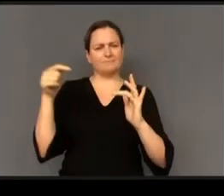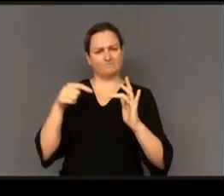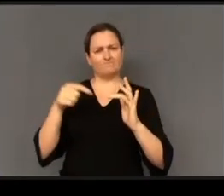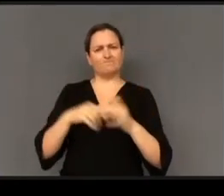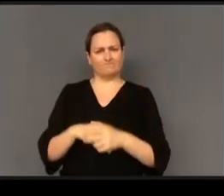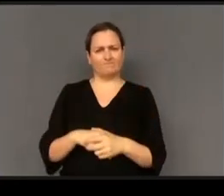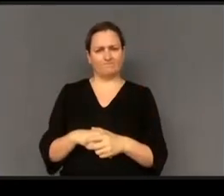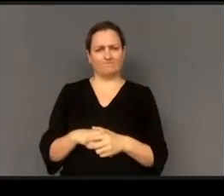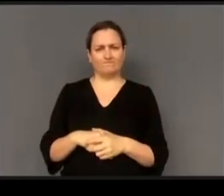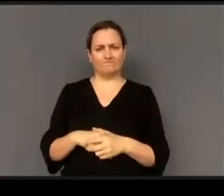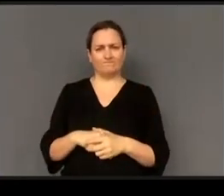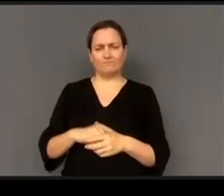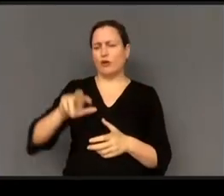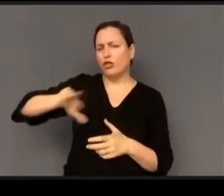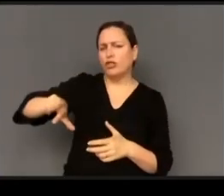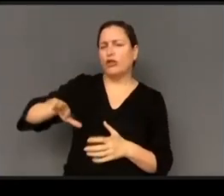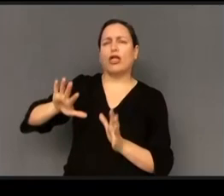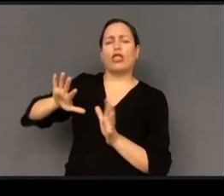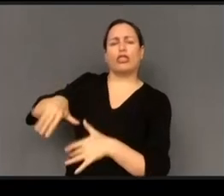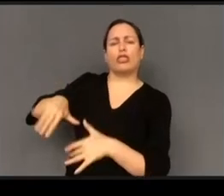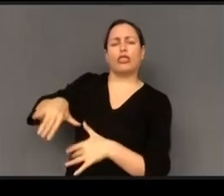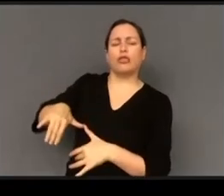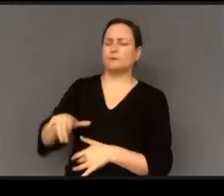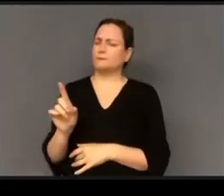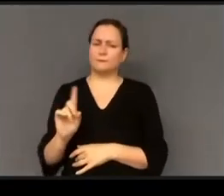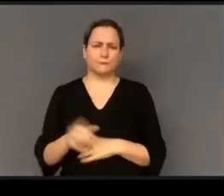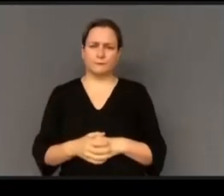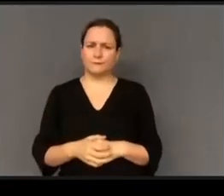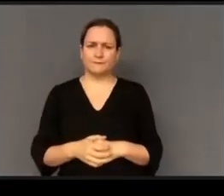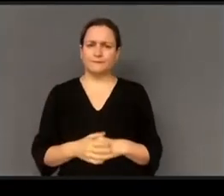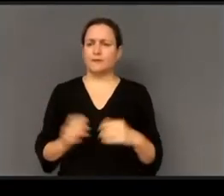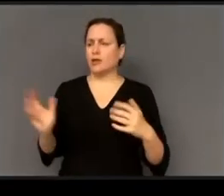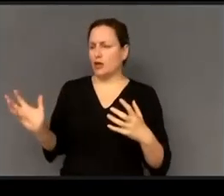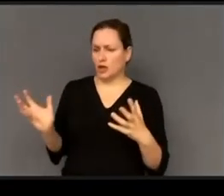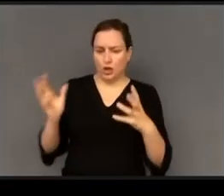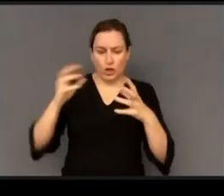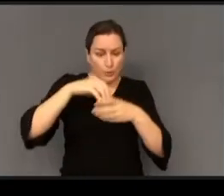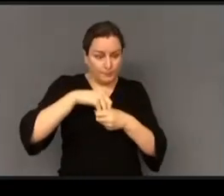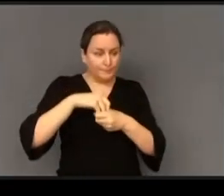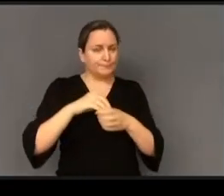يمهد الطريق لمستقبل مستدام للبشريه